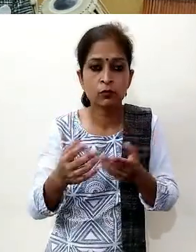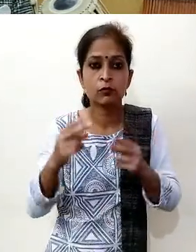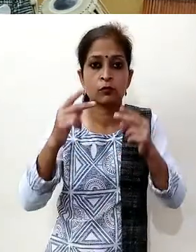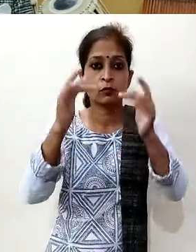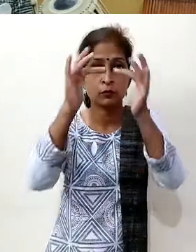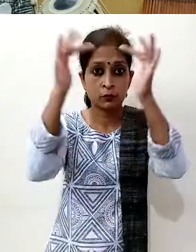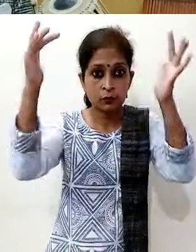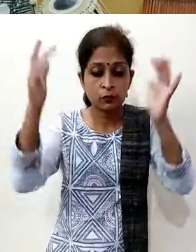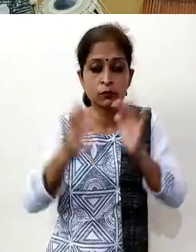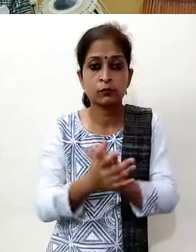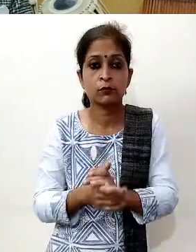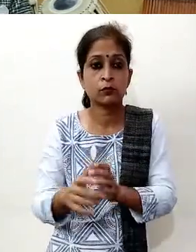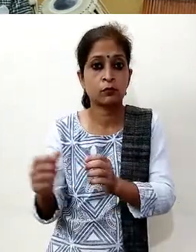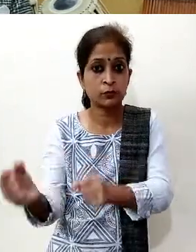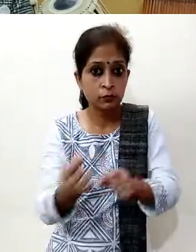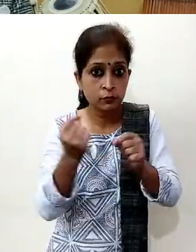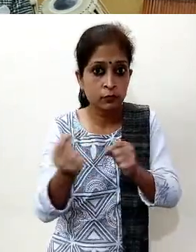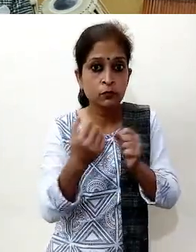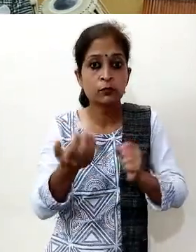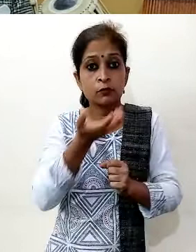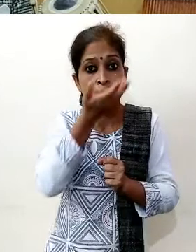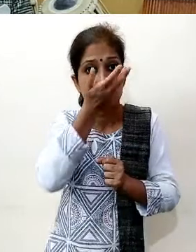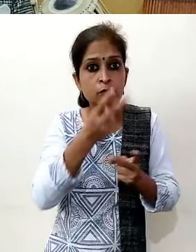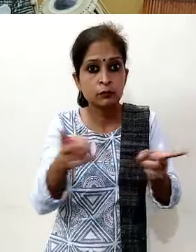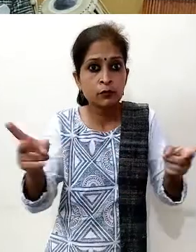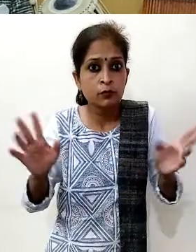माली, ये तमाम खर्चे भी तो चल रहे हैं,